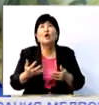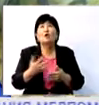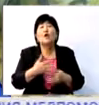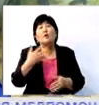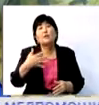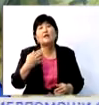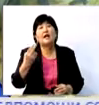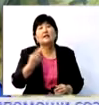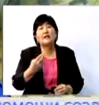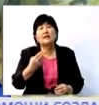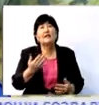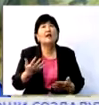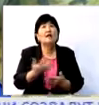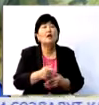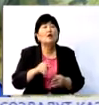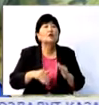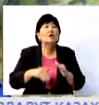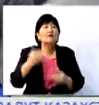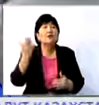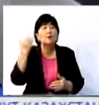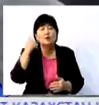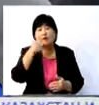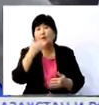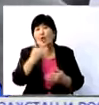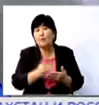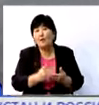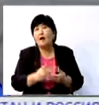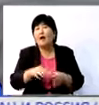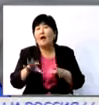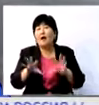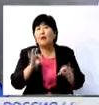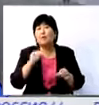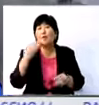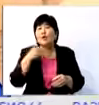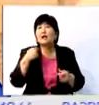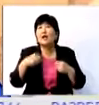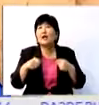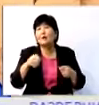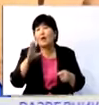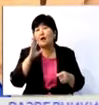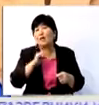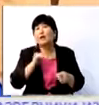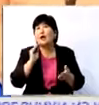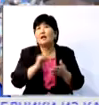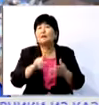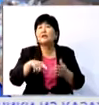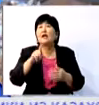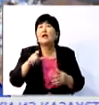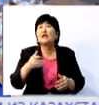по 57 центнеров, что выше прошлогоднего показателя. Отборный рис на ярмарке по достоинству оценили